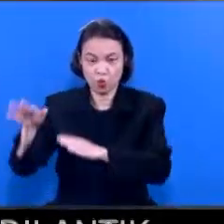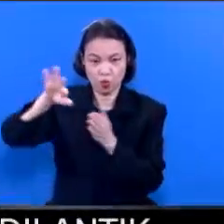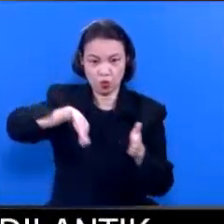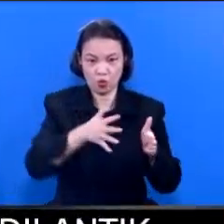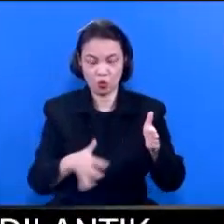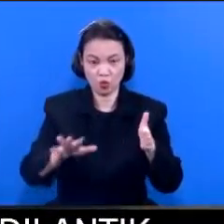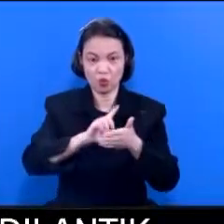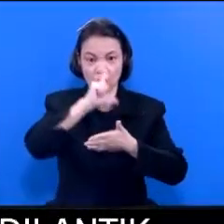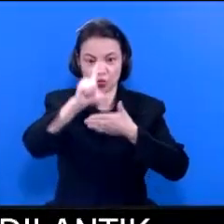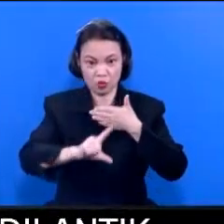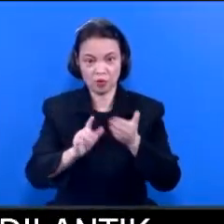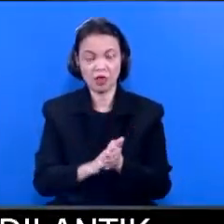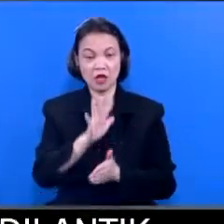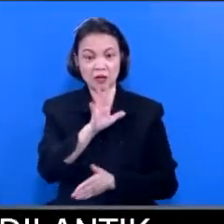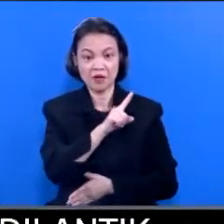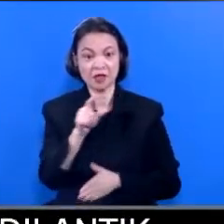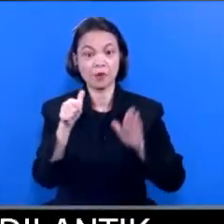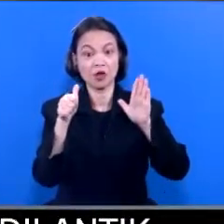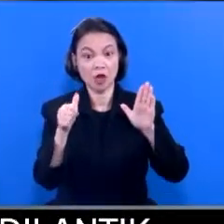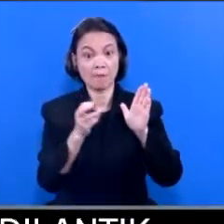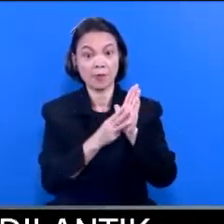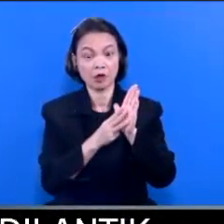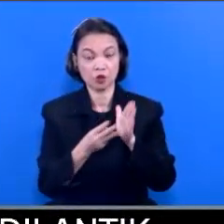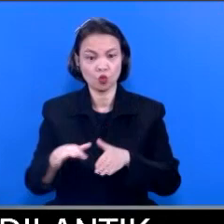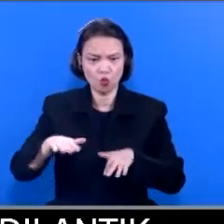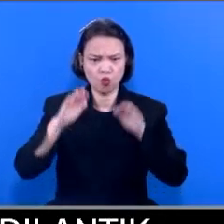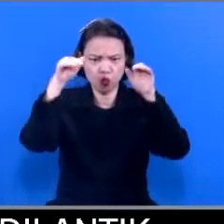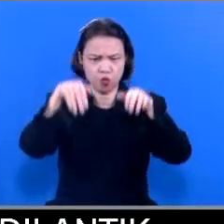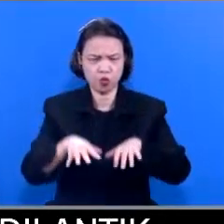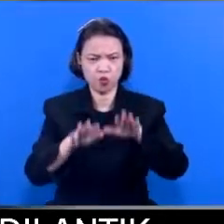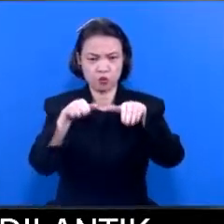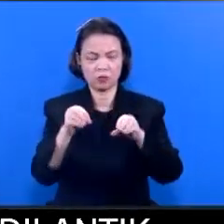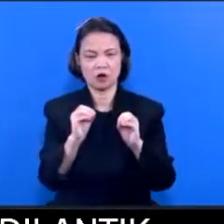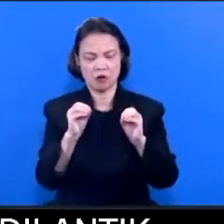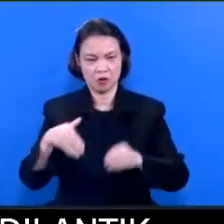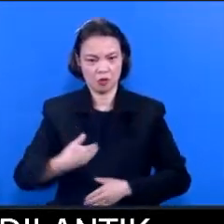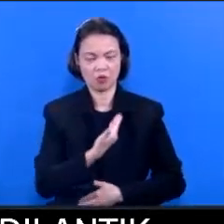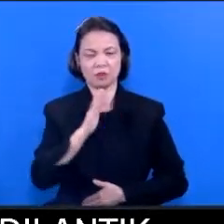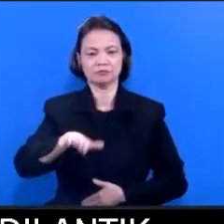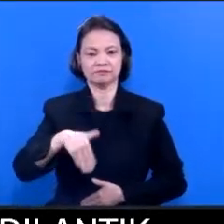mencapai 5 hingga 6 meter. Beruntung tidak ada korban jiwa dalam peristiwa ini.